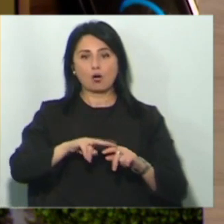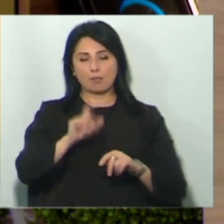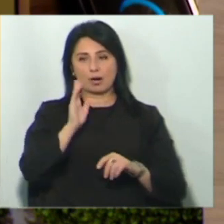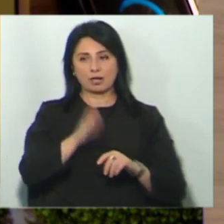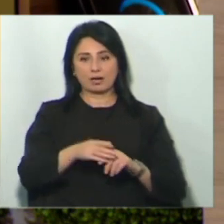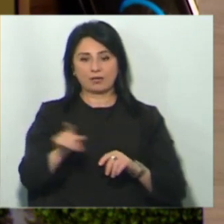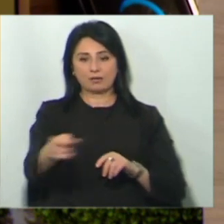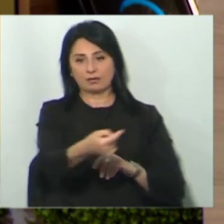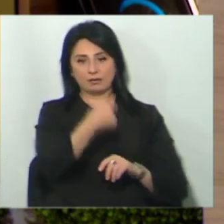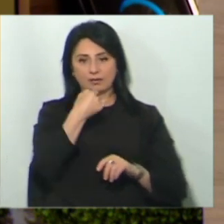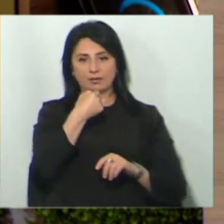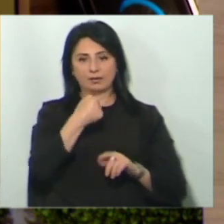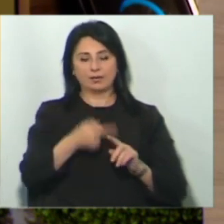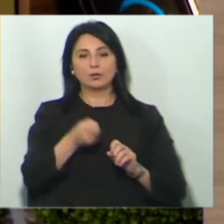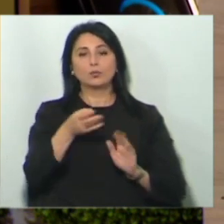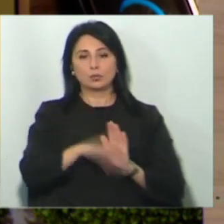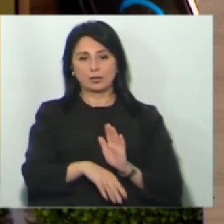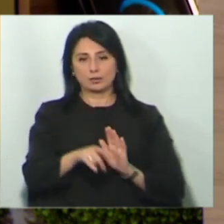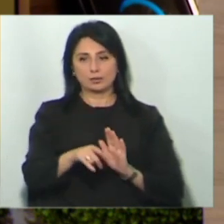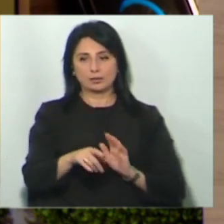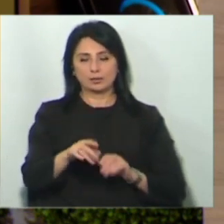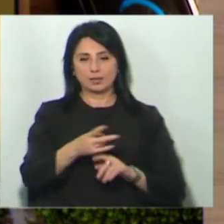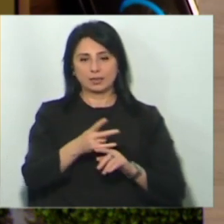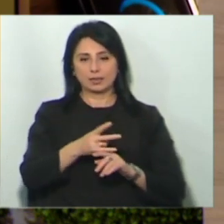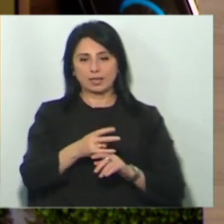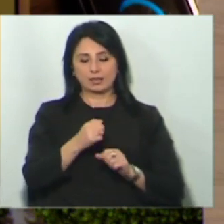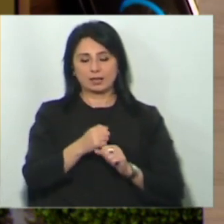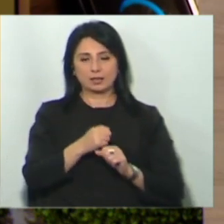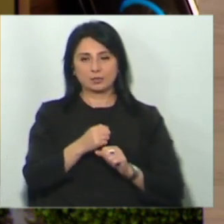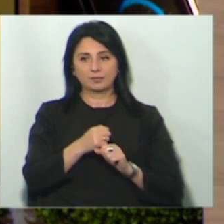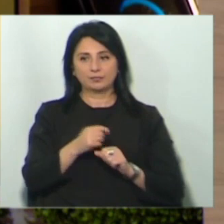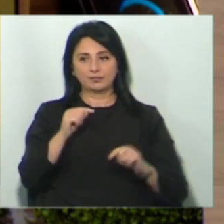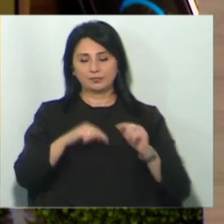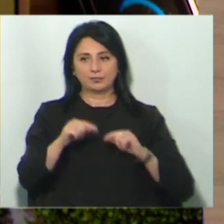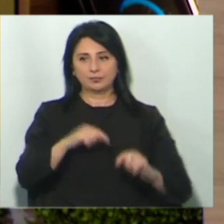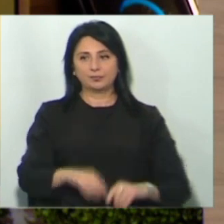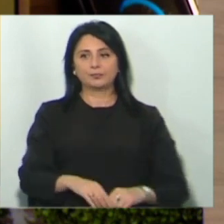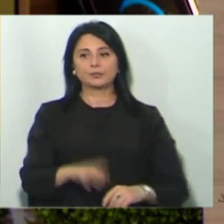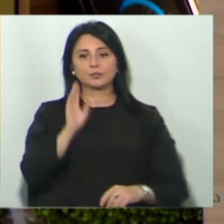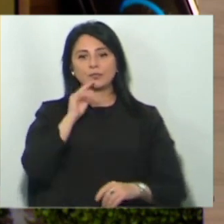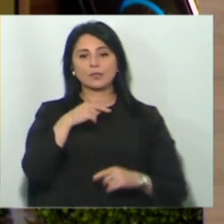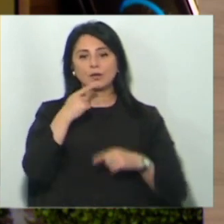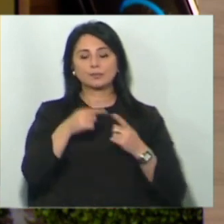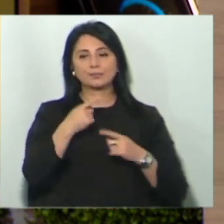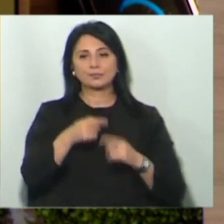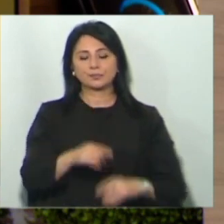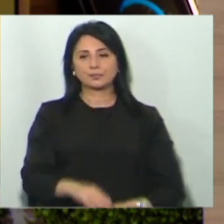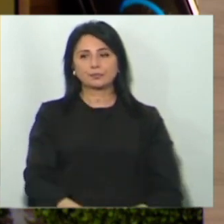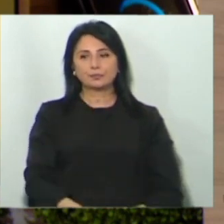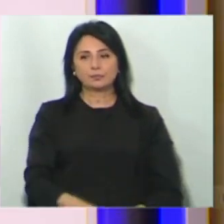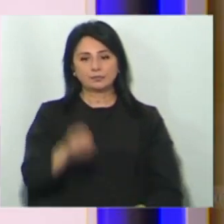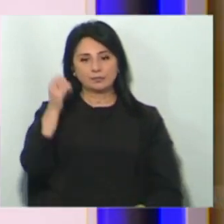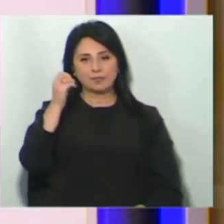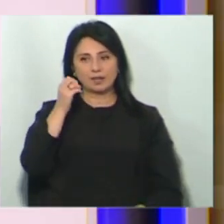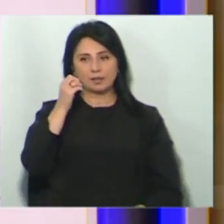უკვე ანარეკლი სხვადასხვა საგნებიდან და ზიანს აყენებს ჩვენ ორგანიზმს. აი, როდესაც ვამბობთ